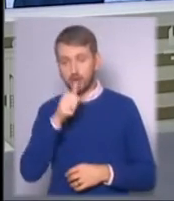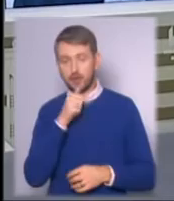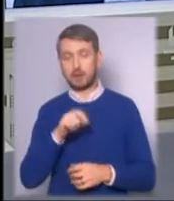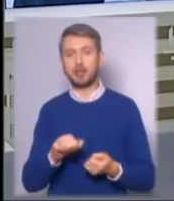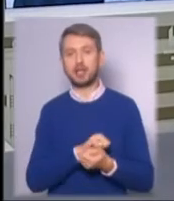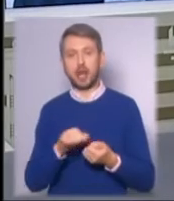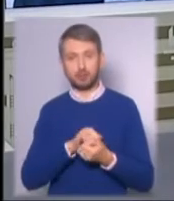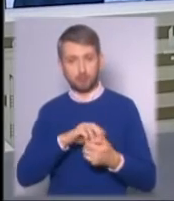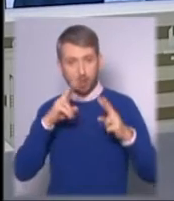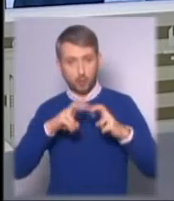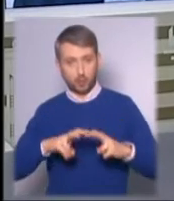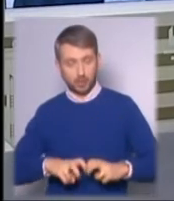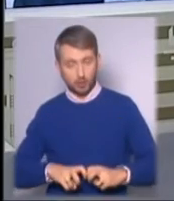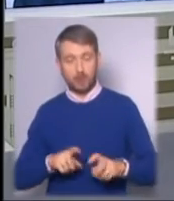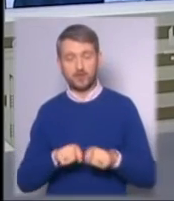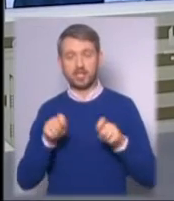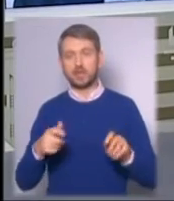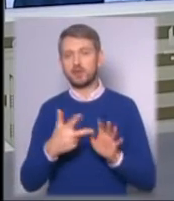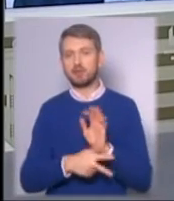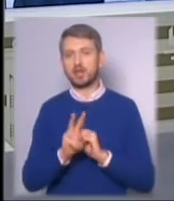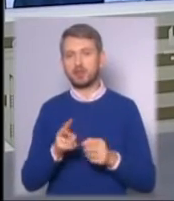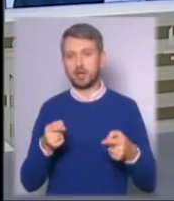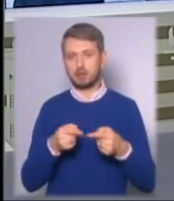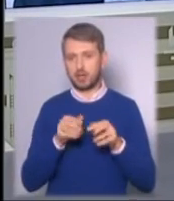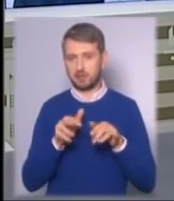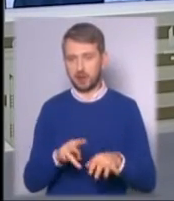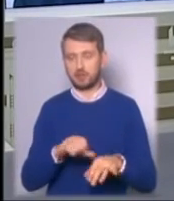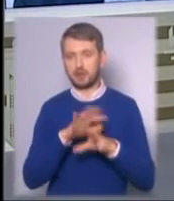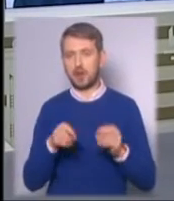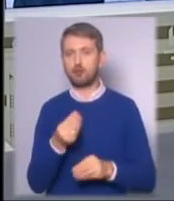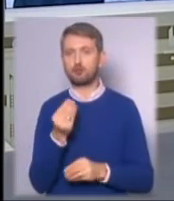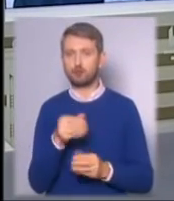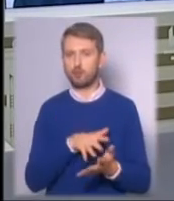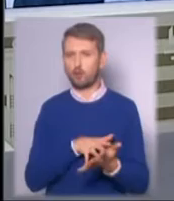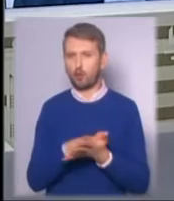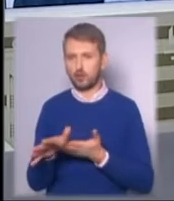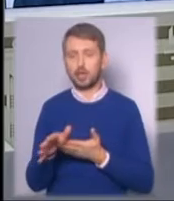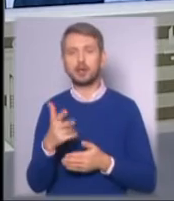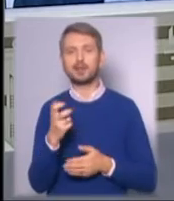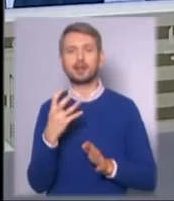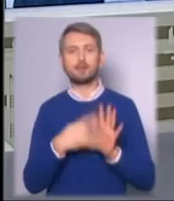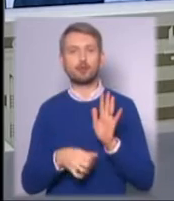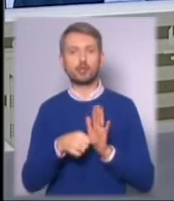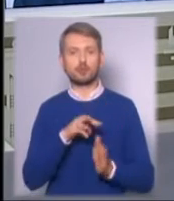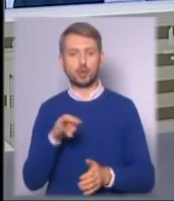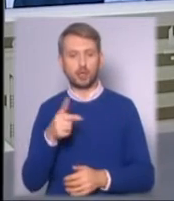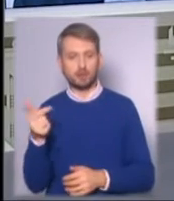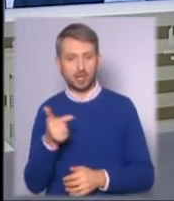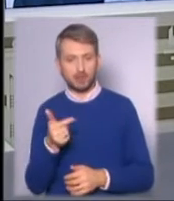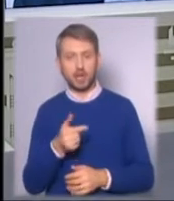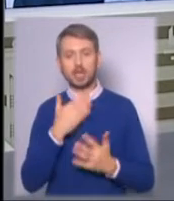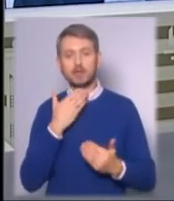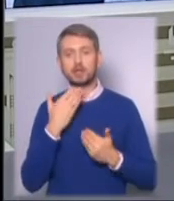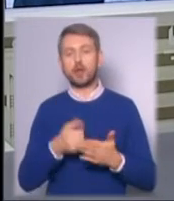департаментом КМДА, відкриті 82 кримінальних провадження на загальну суму розтрат 396 мільйонів гривень. Звертаючись